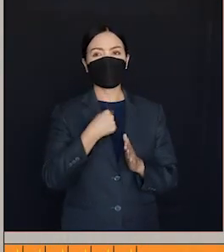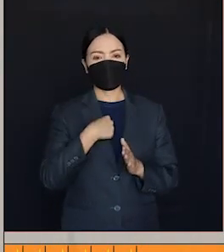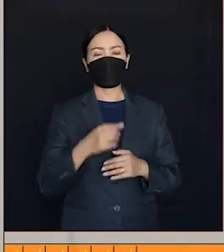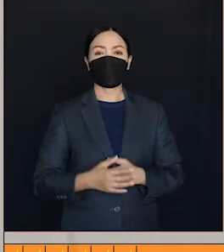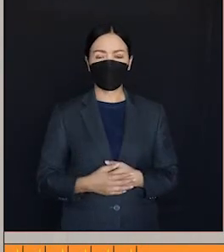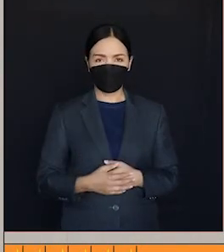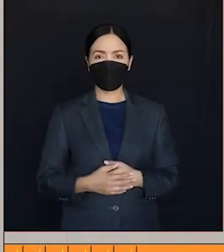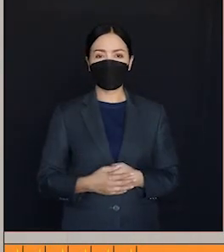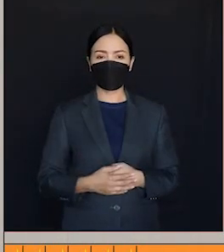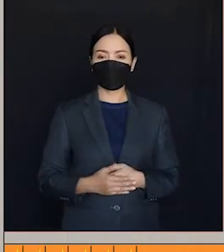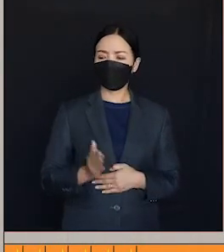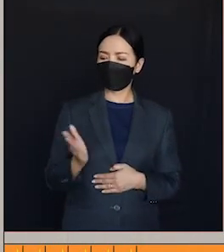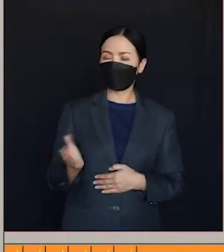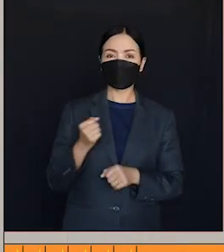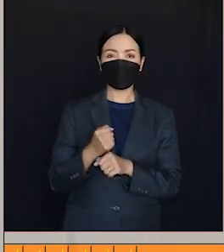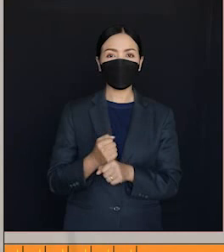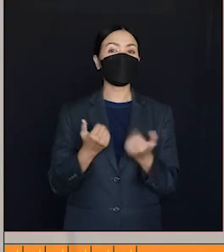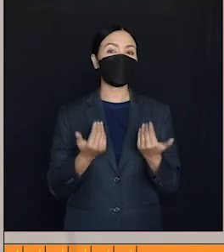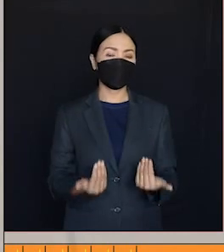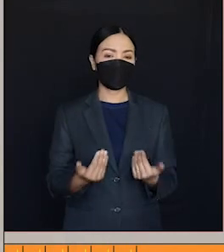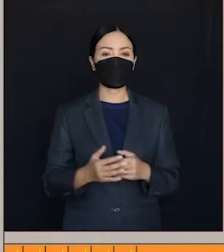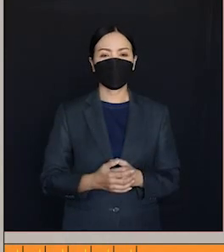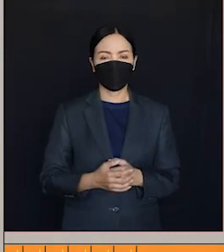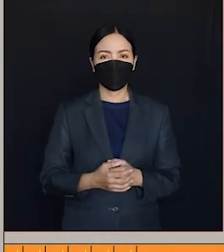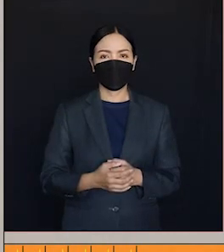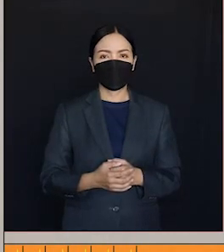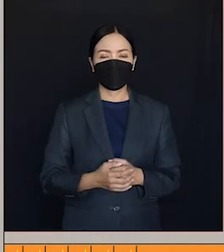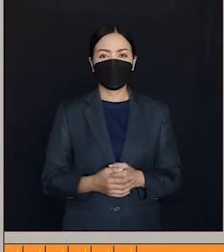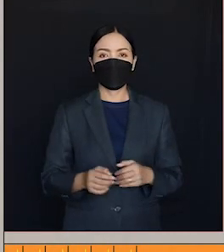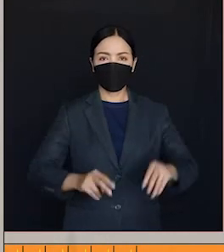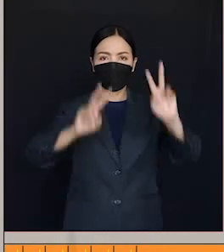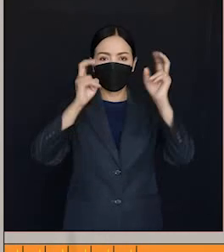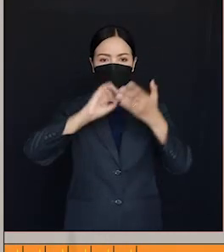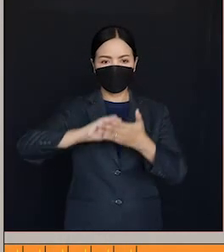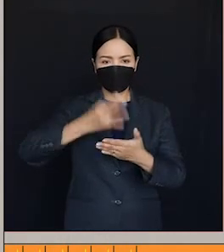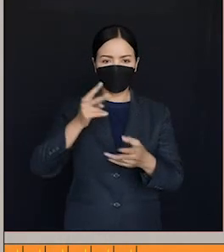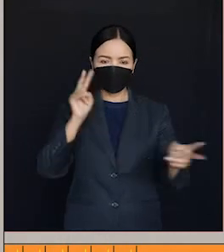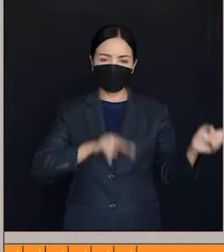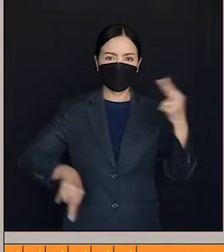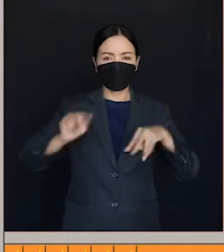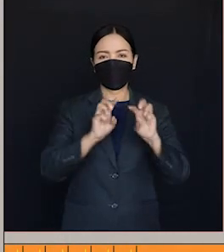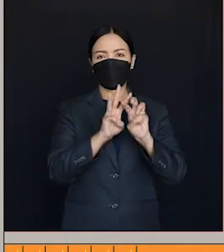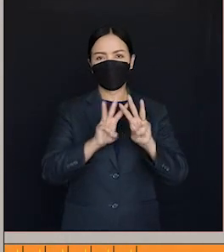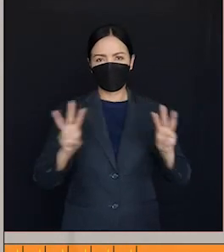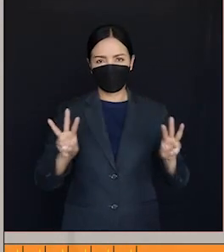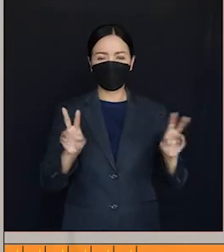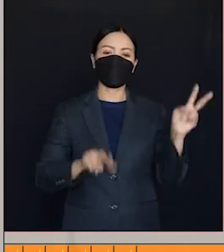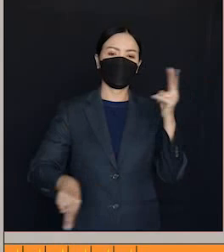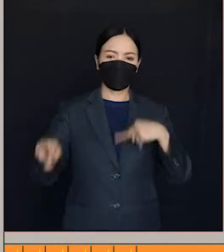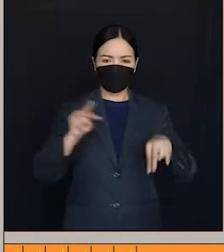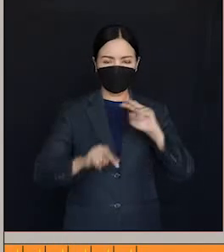าจารย ์งานที่น้องพีททำอยู่ขนาดนี้เป็นเรื่องของโปรแกรมตรวจสอบเว็บไซต์น